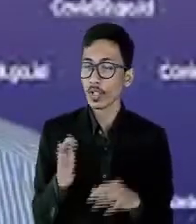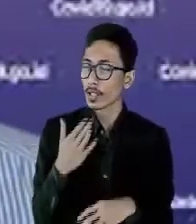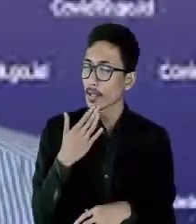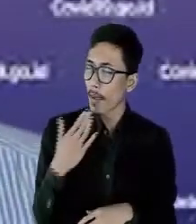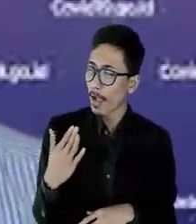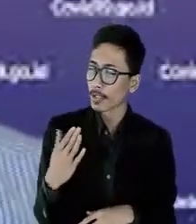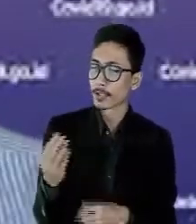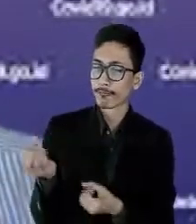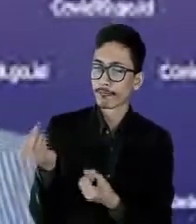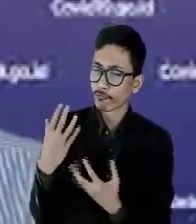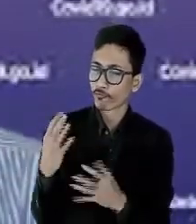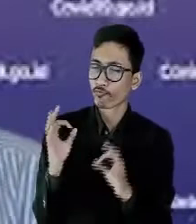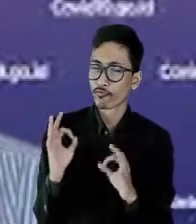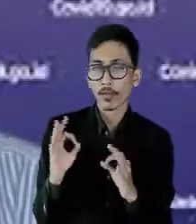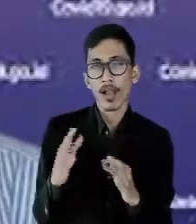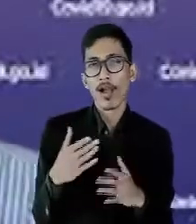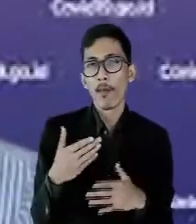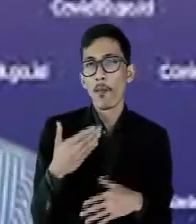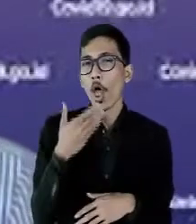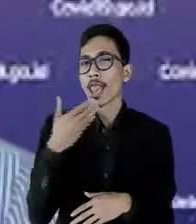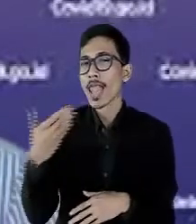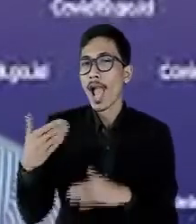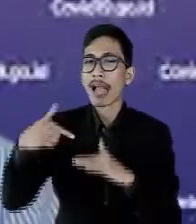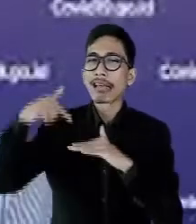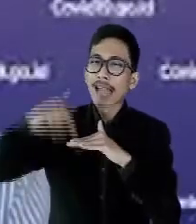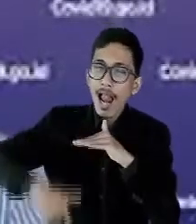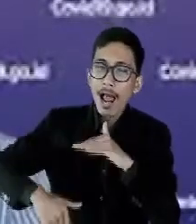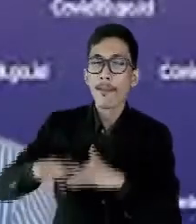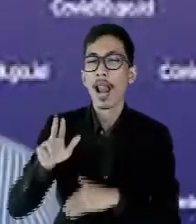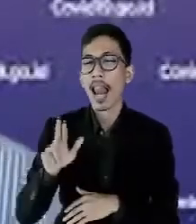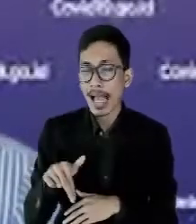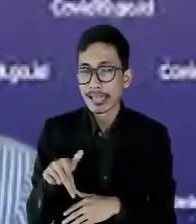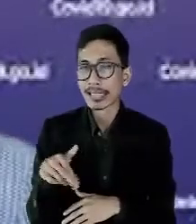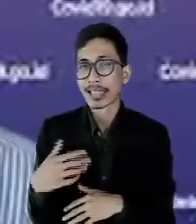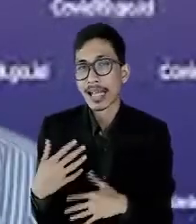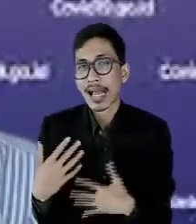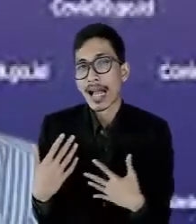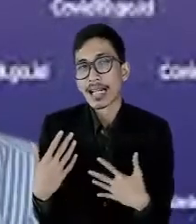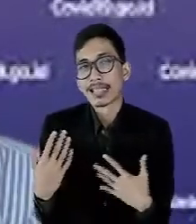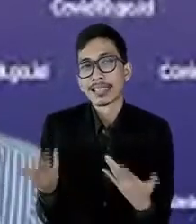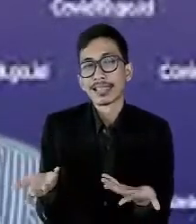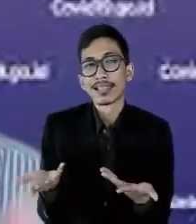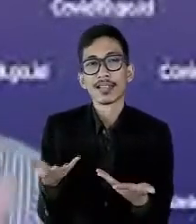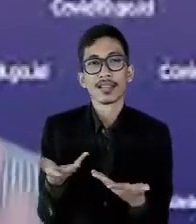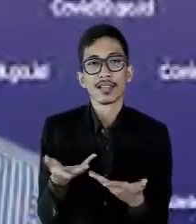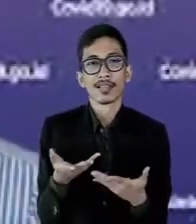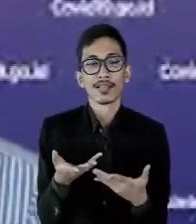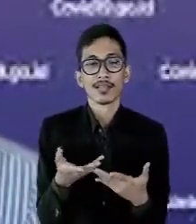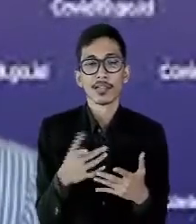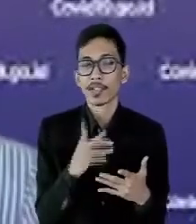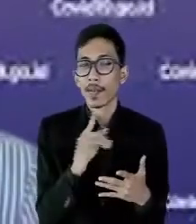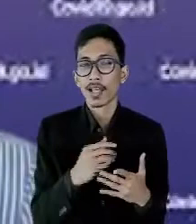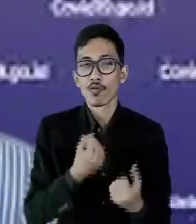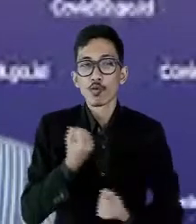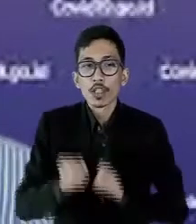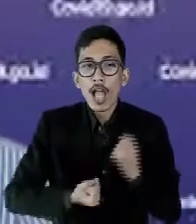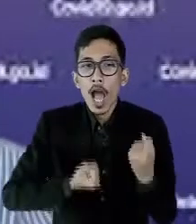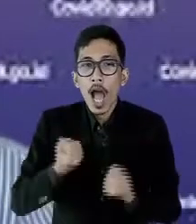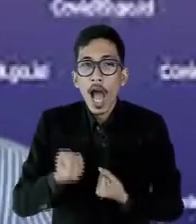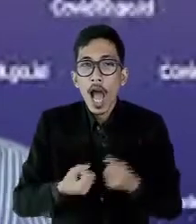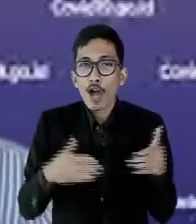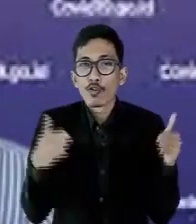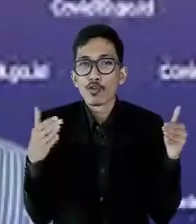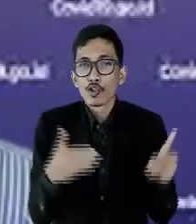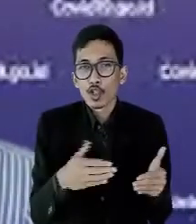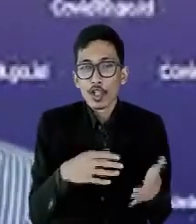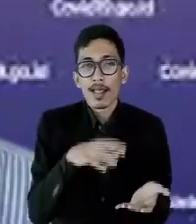untuk lebih bertanya lebih dalam lagi tentang upaya-upaya yang dilakukan secara khusus ya dari